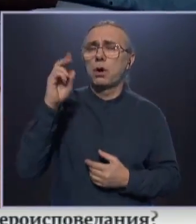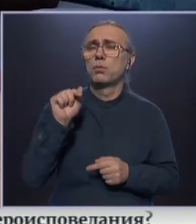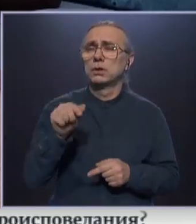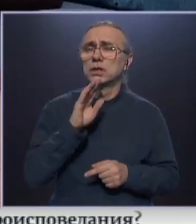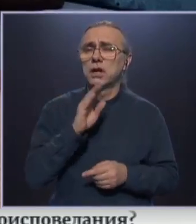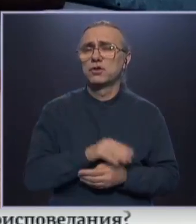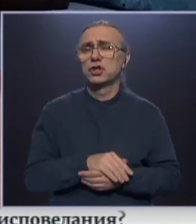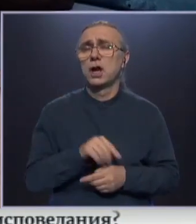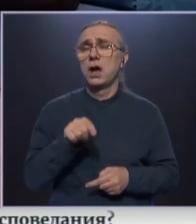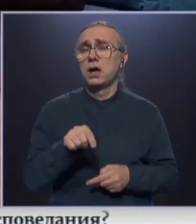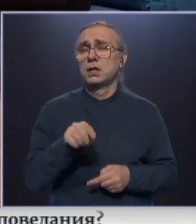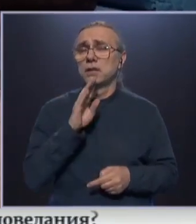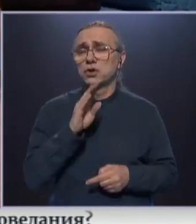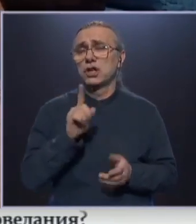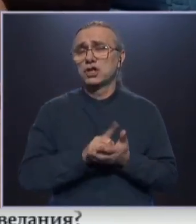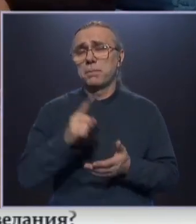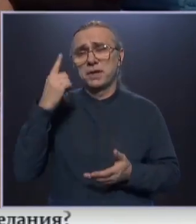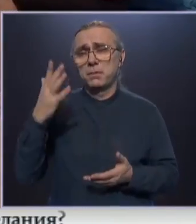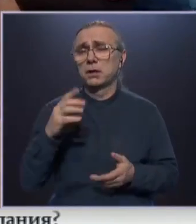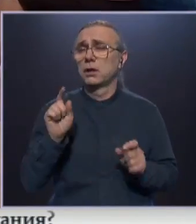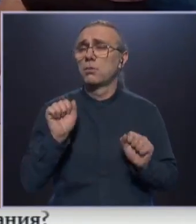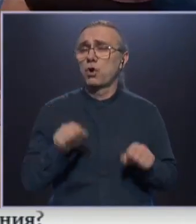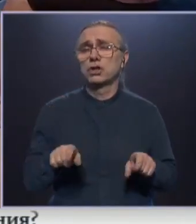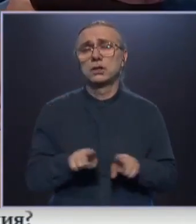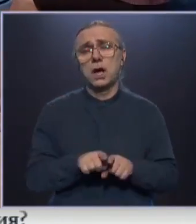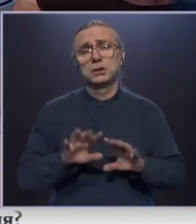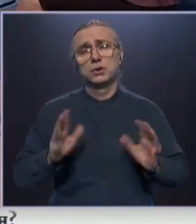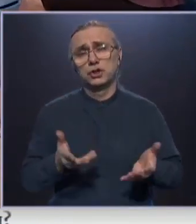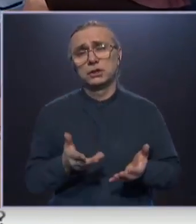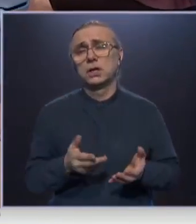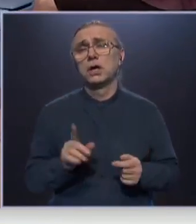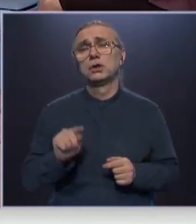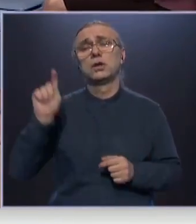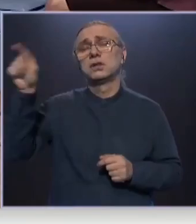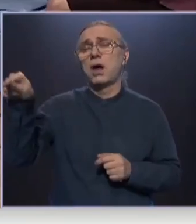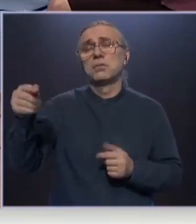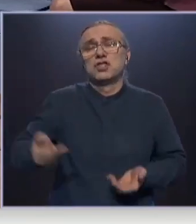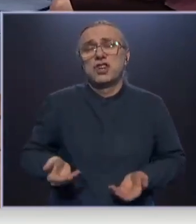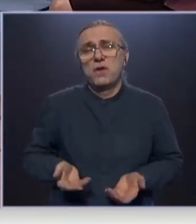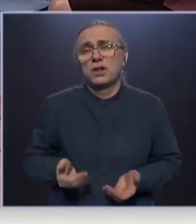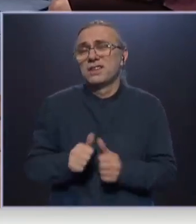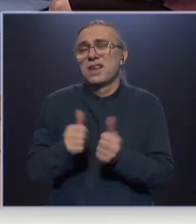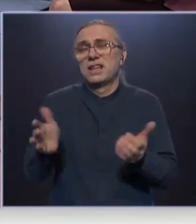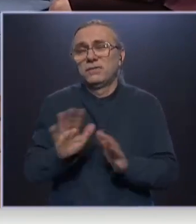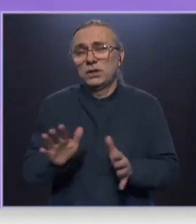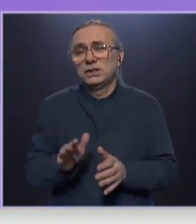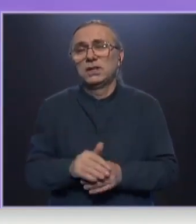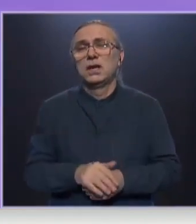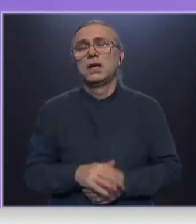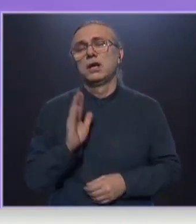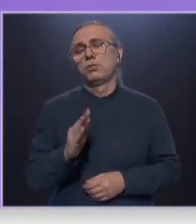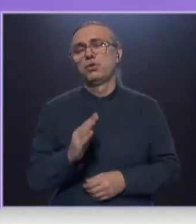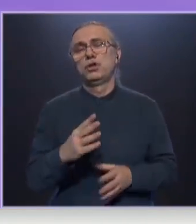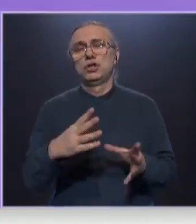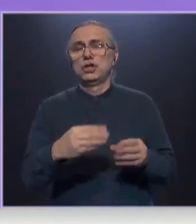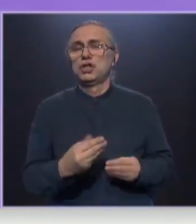И она должна понимать, что может быть так случится, что он и там не живет, но там не разводится, да? А будет жить там с тобой,